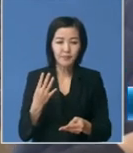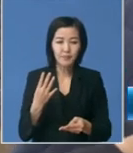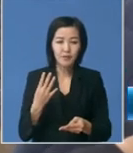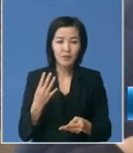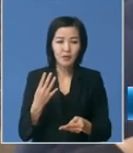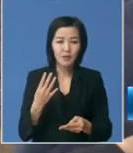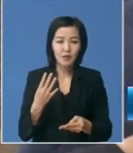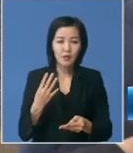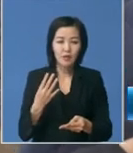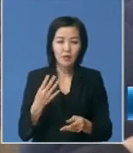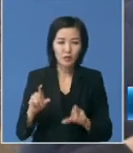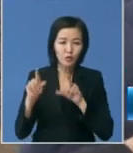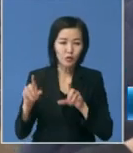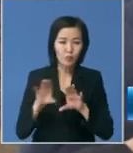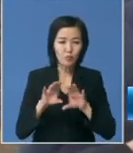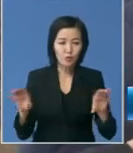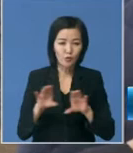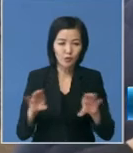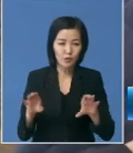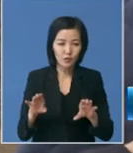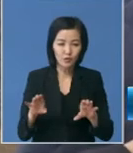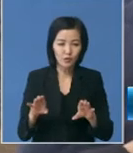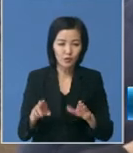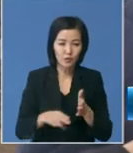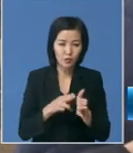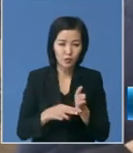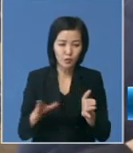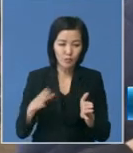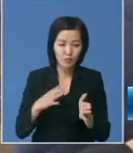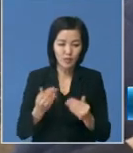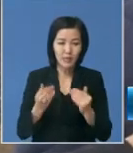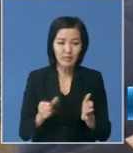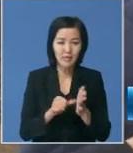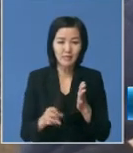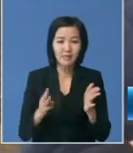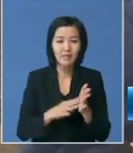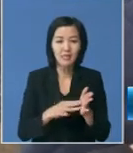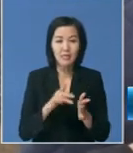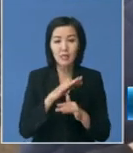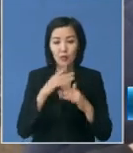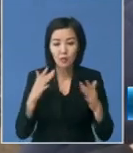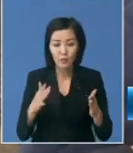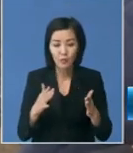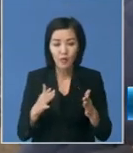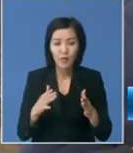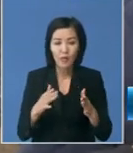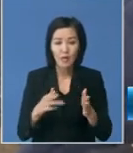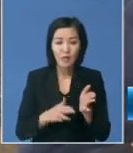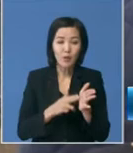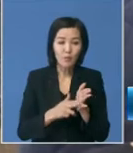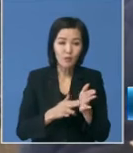жұп пойызды өткізуге мүмкіншілік болған болса, ендігі кезде 68-ден астам теміржол жүк көлік